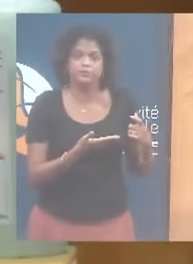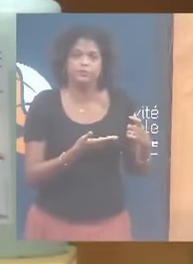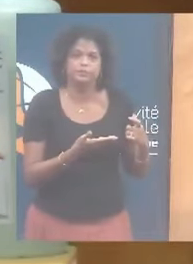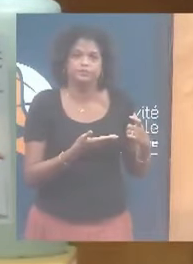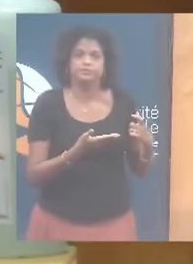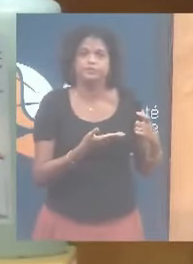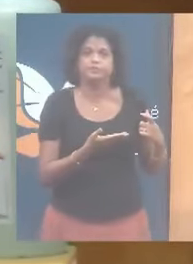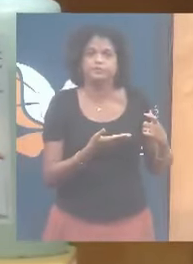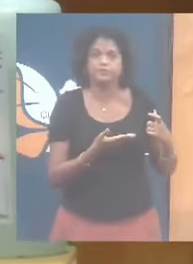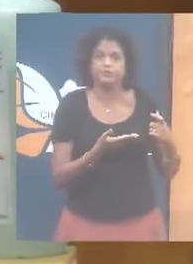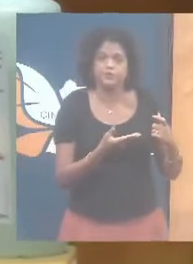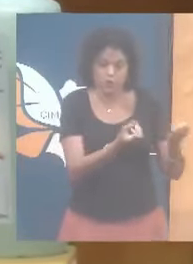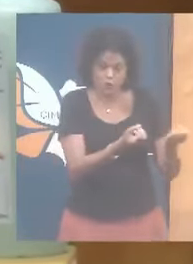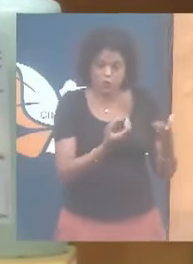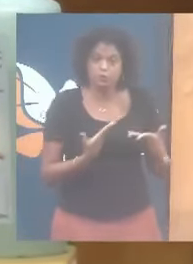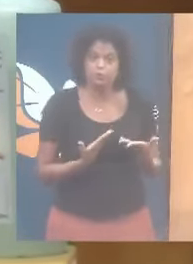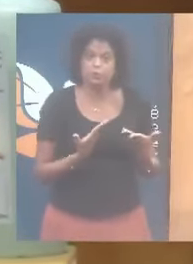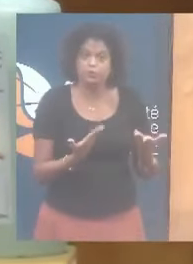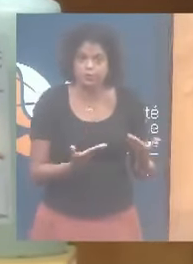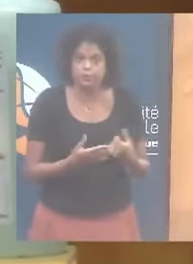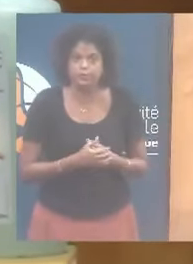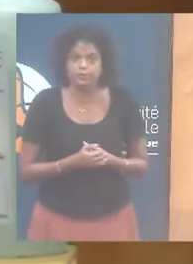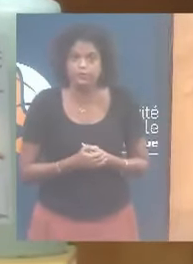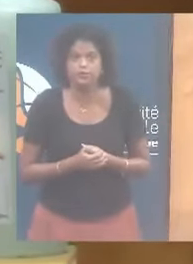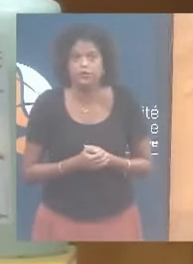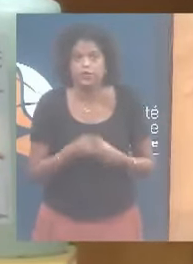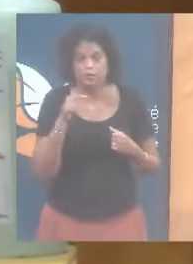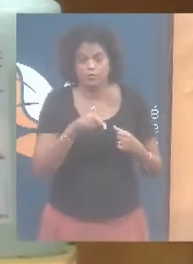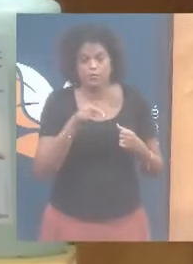qui est proposé pour mettre en œuvre ces ventes.